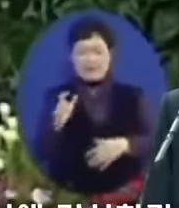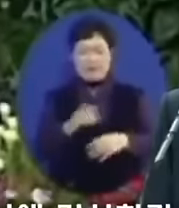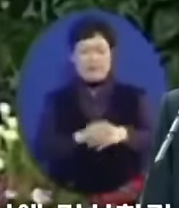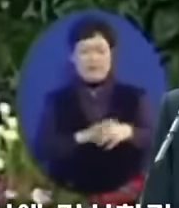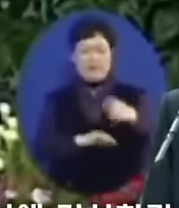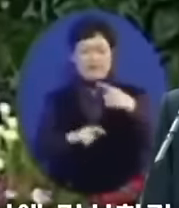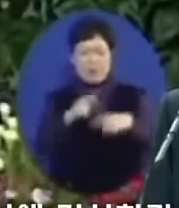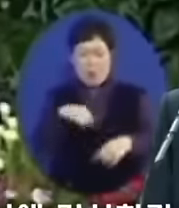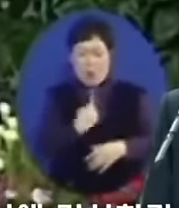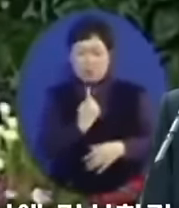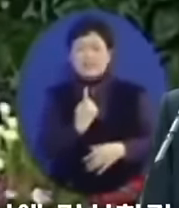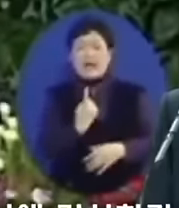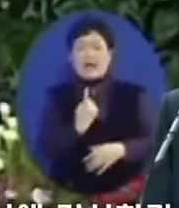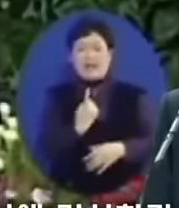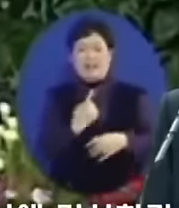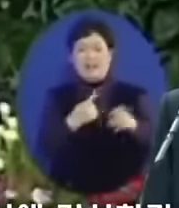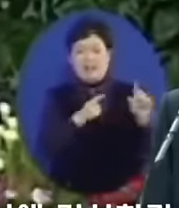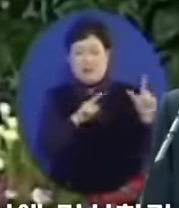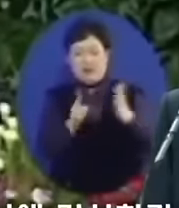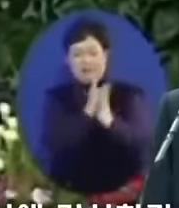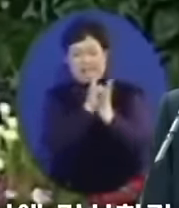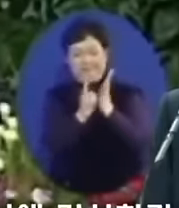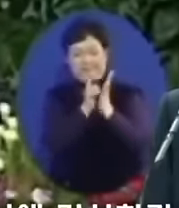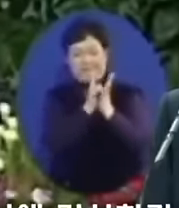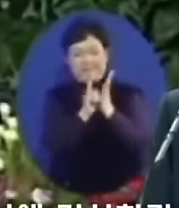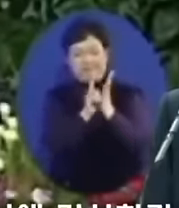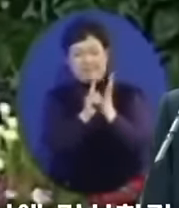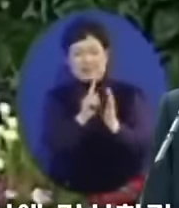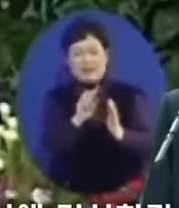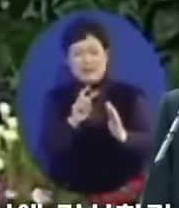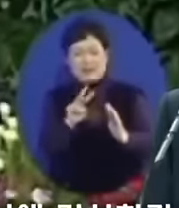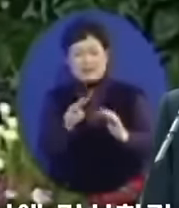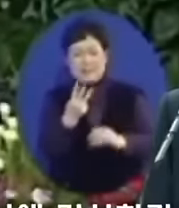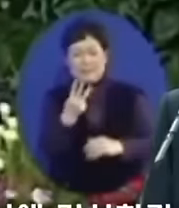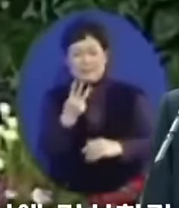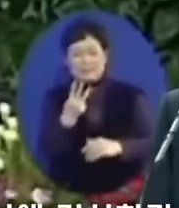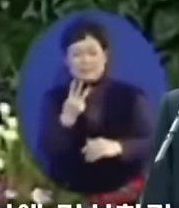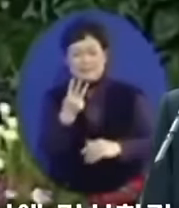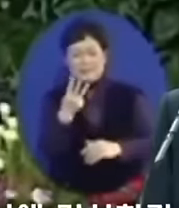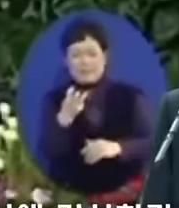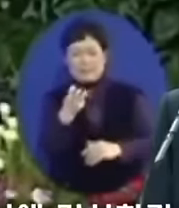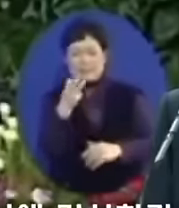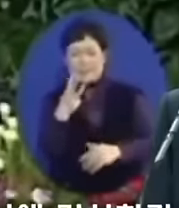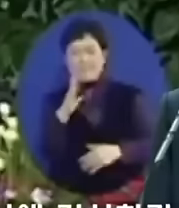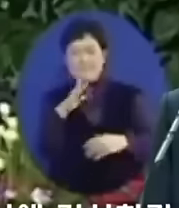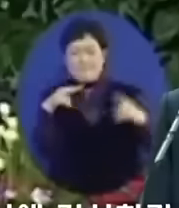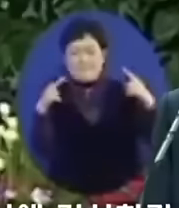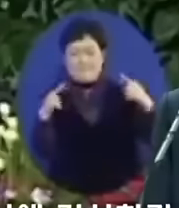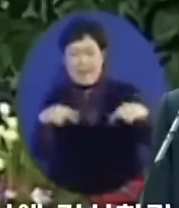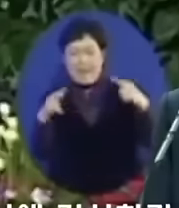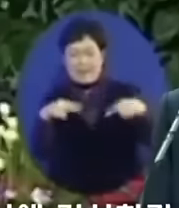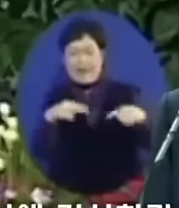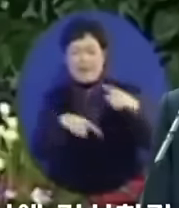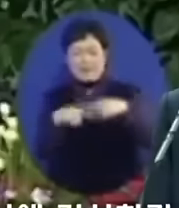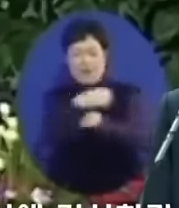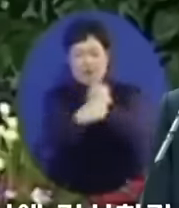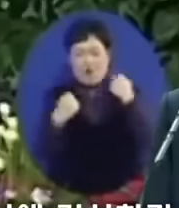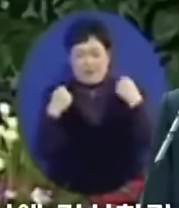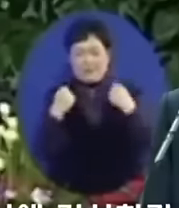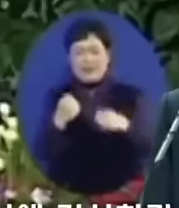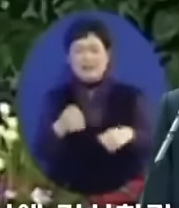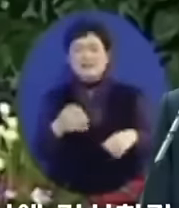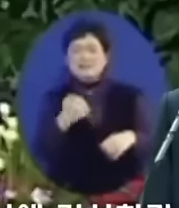더욱이 혼자보다는 여럿이 모이면 33배 더 잘 웃을 수 있다는 연구 결과가 나온 것입니다. 여러분,